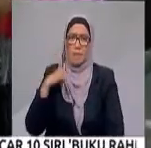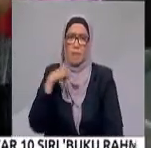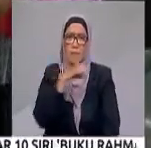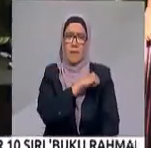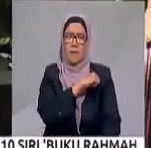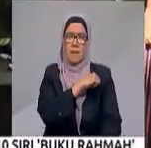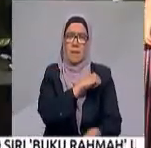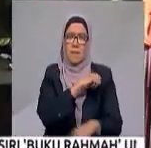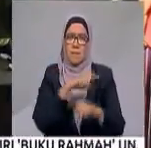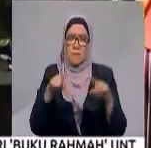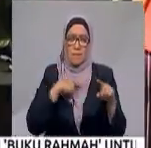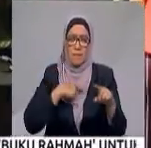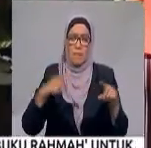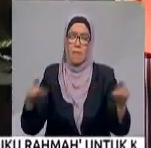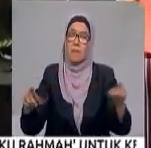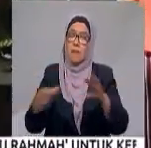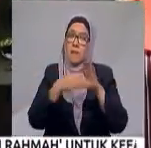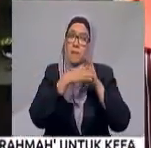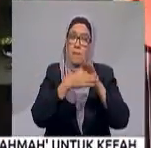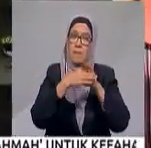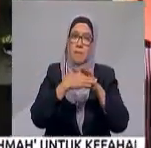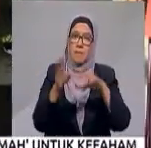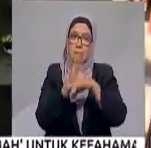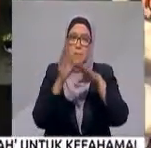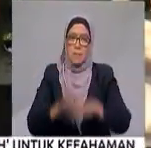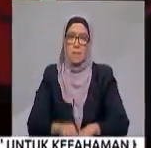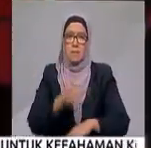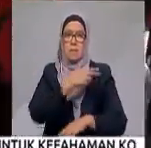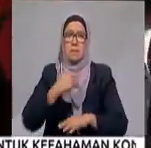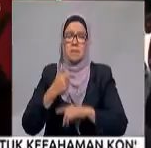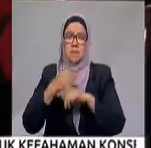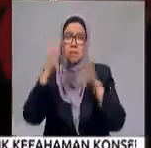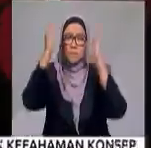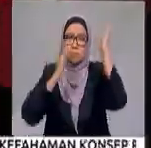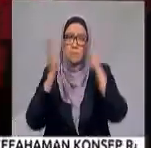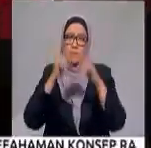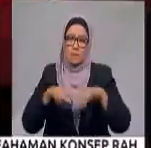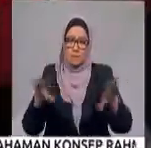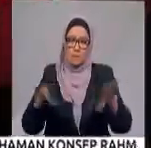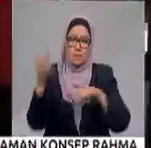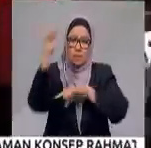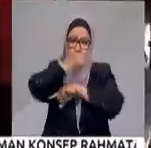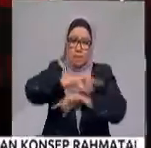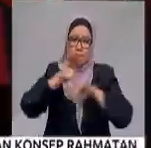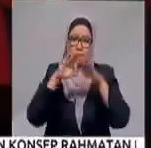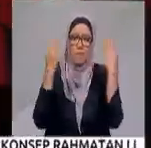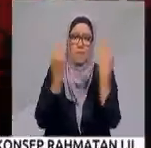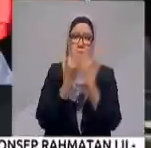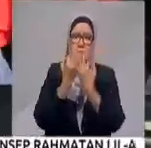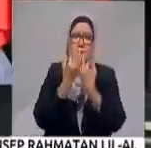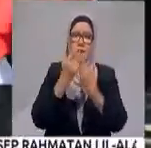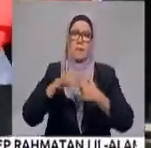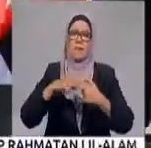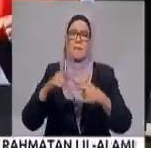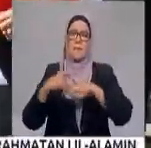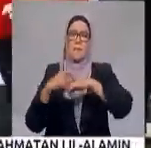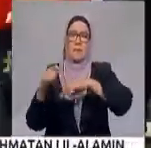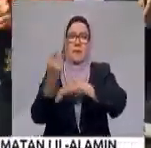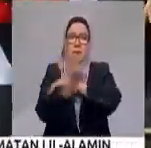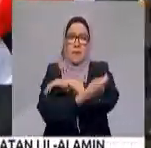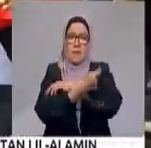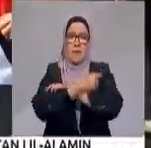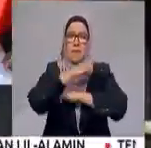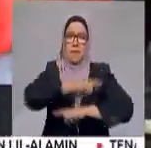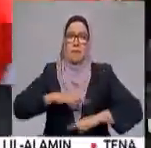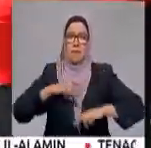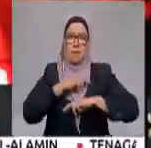Muslimah Indonesia Malaysia IPMI mengadakan program Hari Keluarga di sebuah taman rekreasi. Pengisian program yang bermula